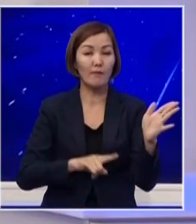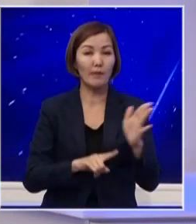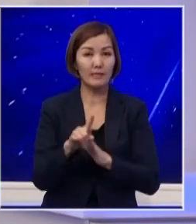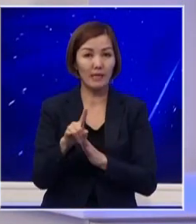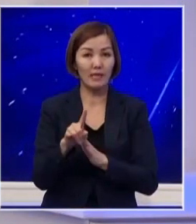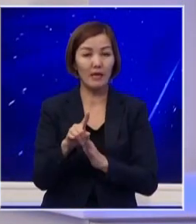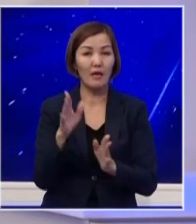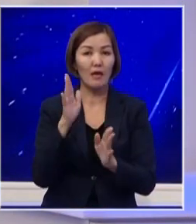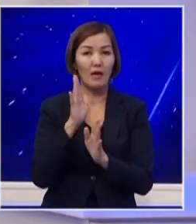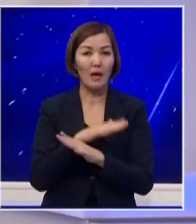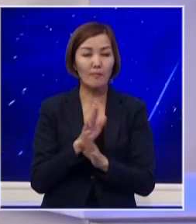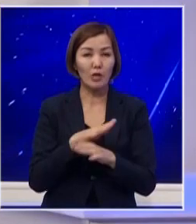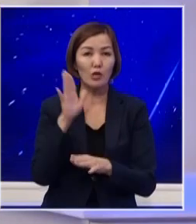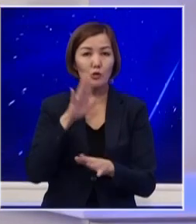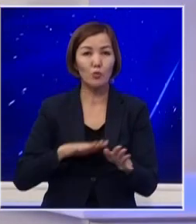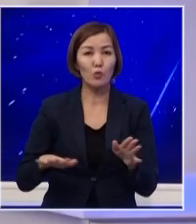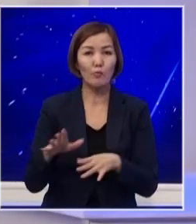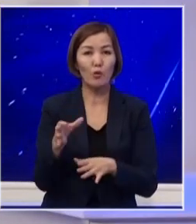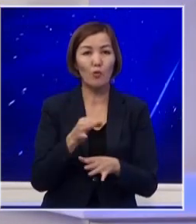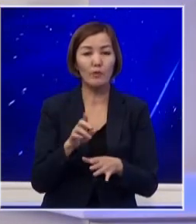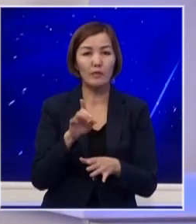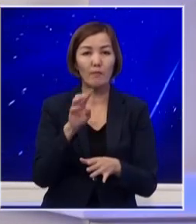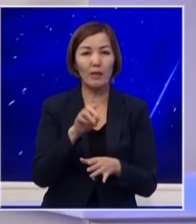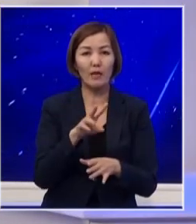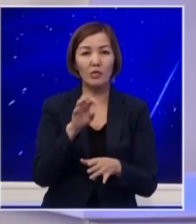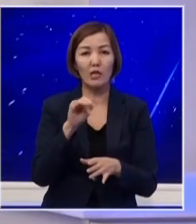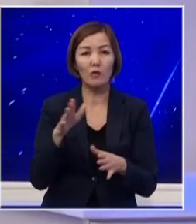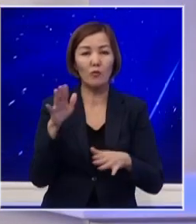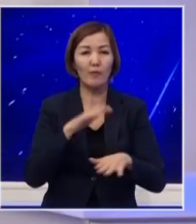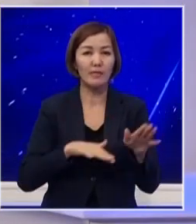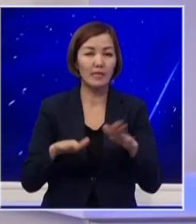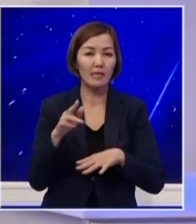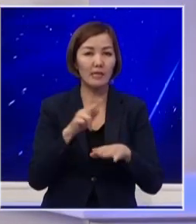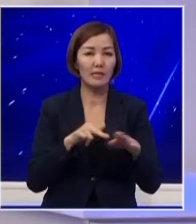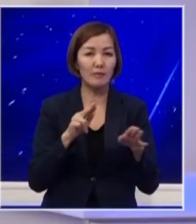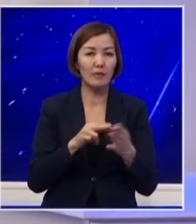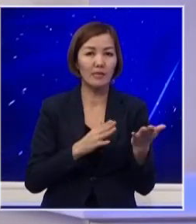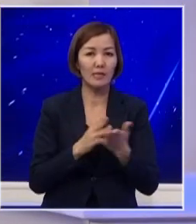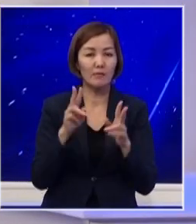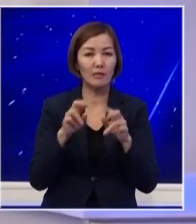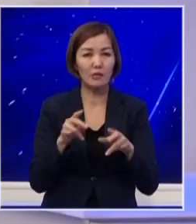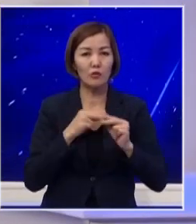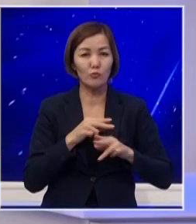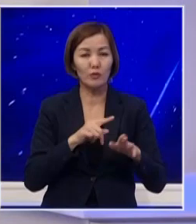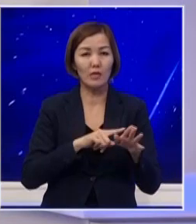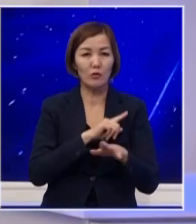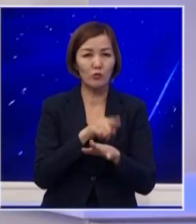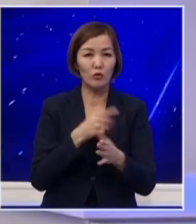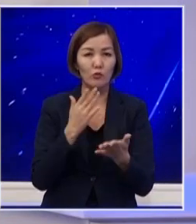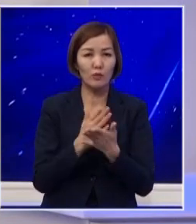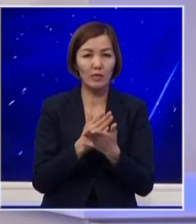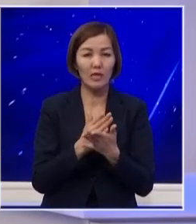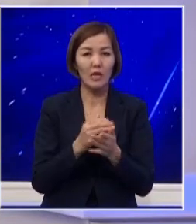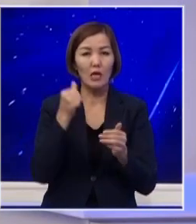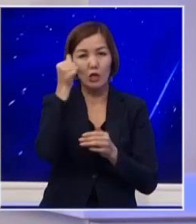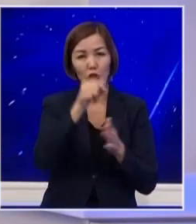Осы орайда Қапшағай су қоймасында облыстық Балқаш-Алакөл бассейндегі инспекция қызметкерлері тексеру жұмыстарын күшейтіп жатыр. Олар